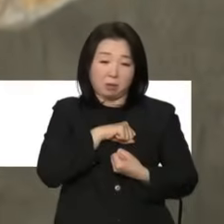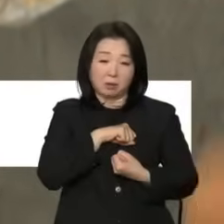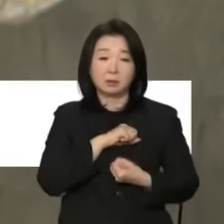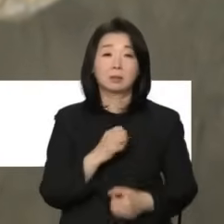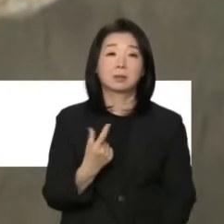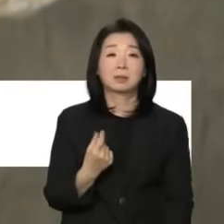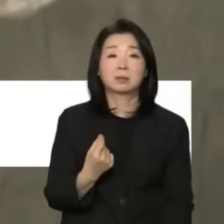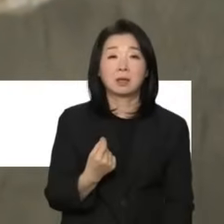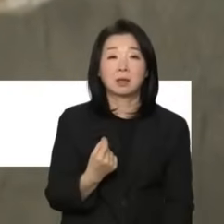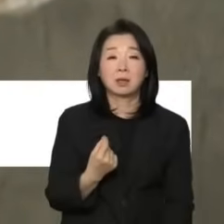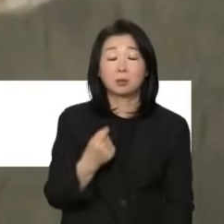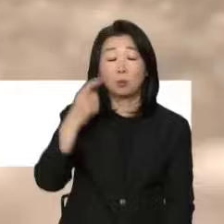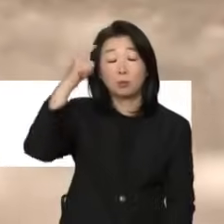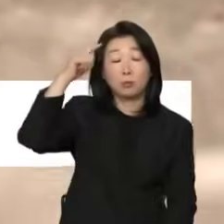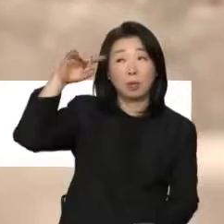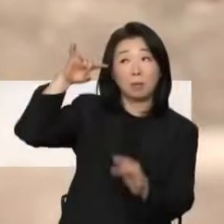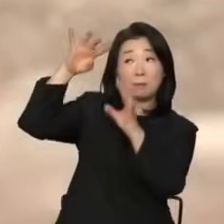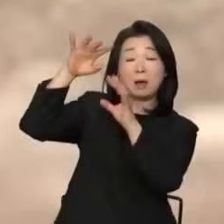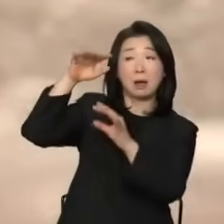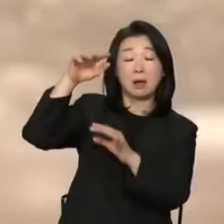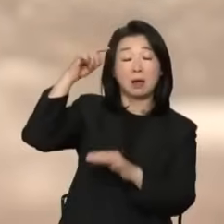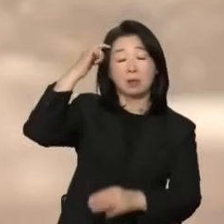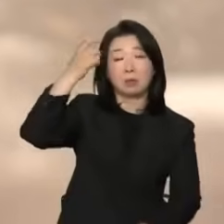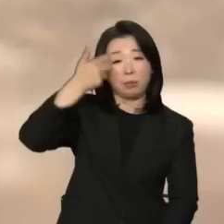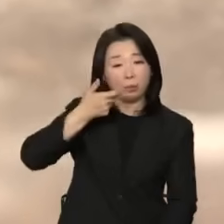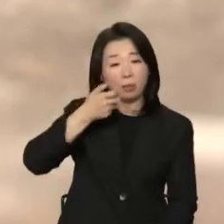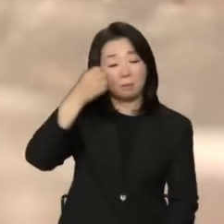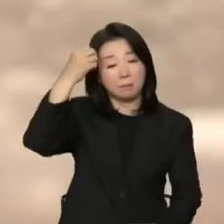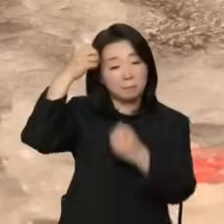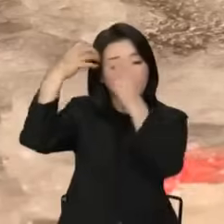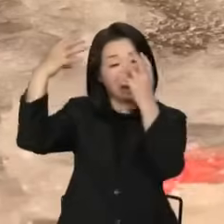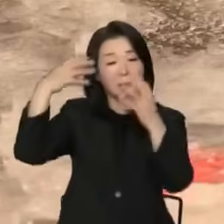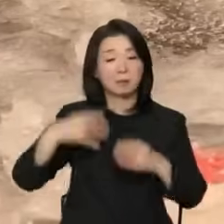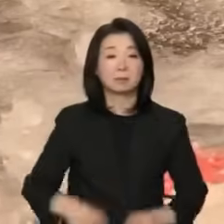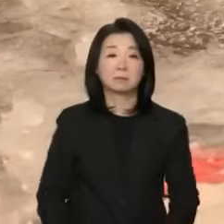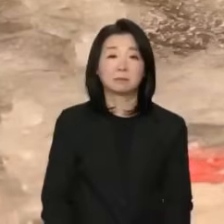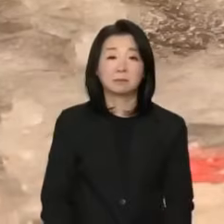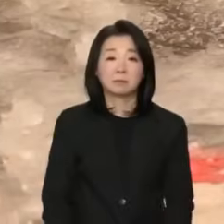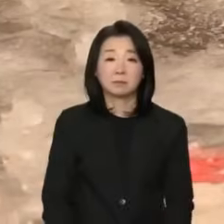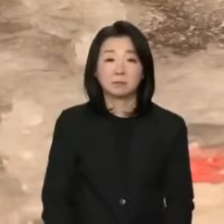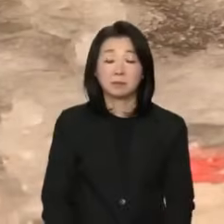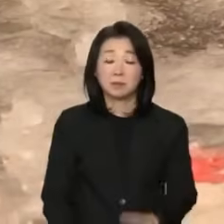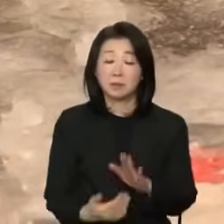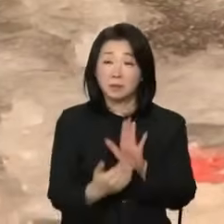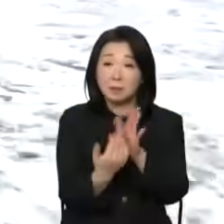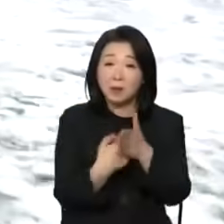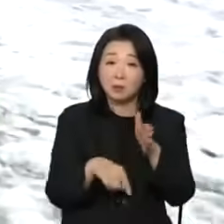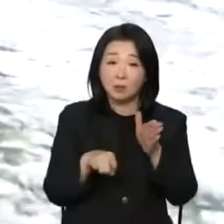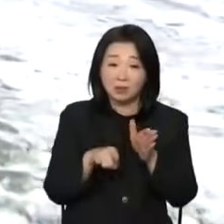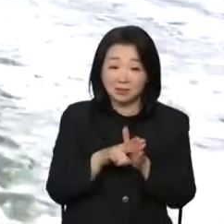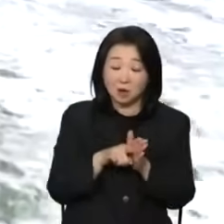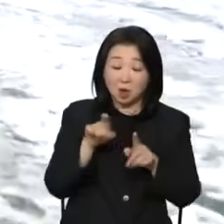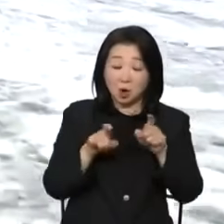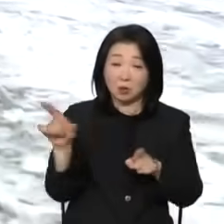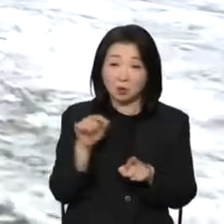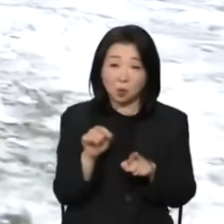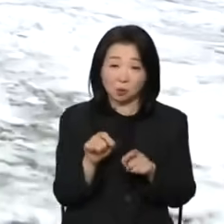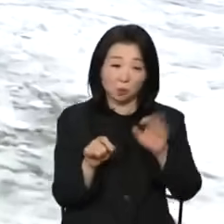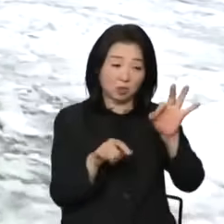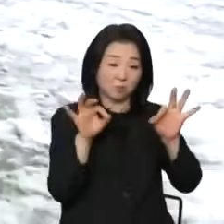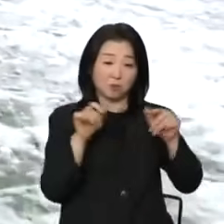마비고 뇌로 가면 뇌경색. 예방을 위해선 걷는 속도와 폭을 10% 정도 줄이고 평소엔 운동을